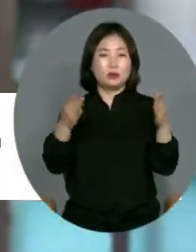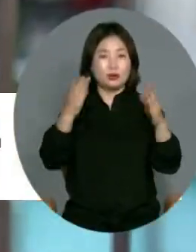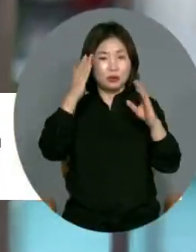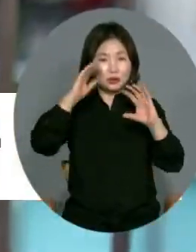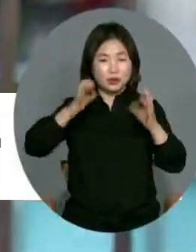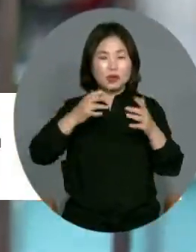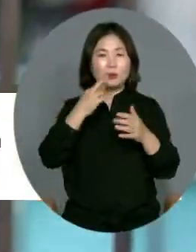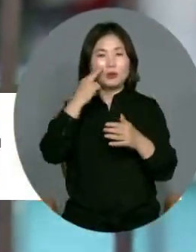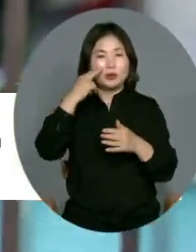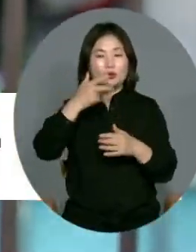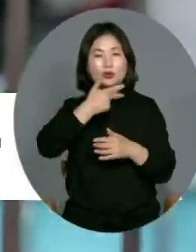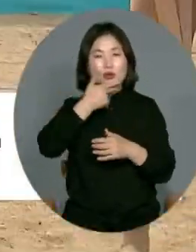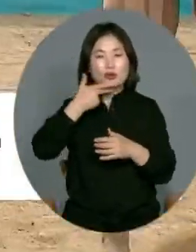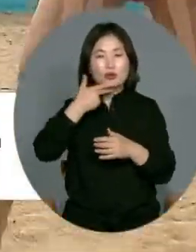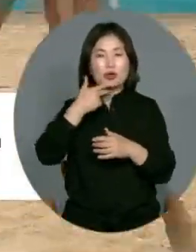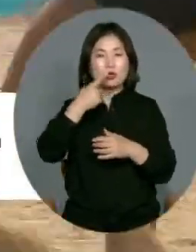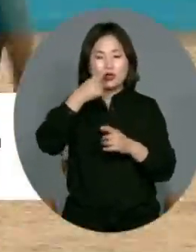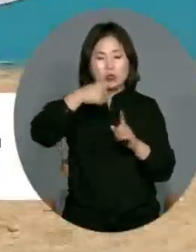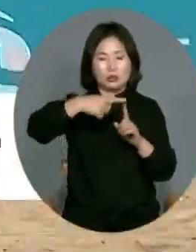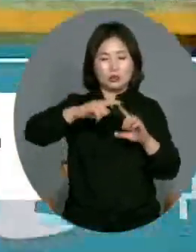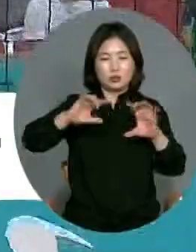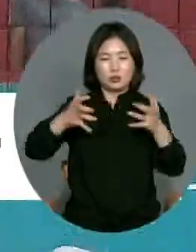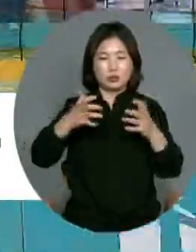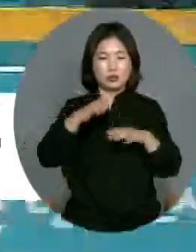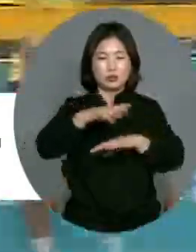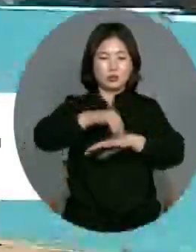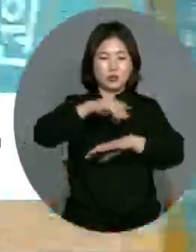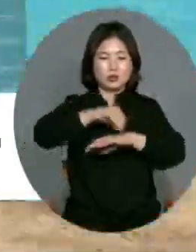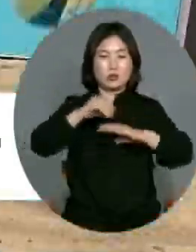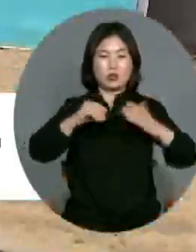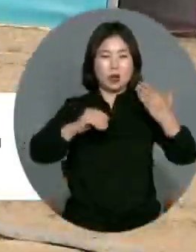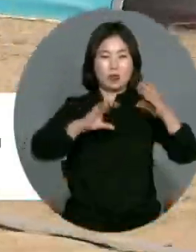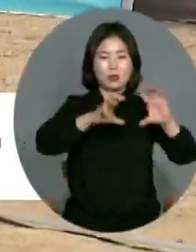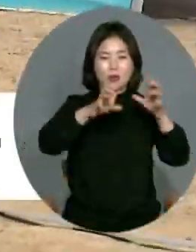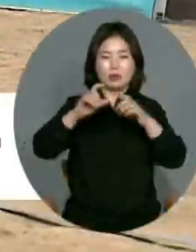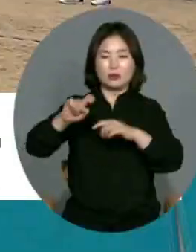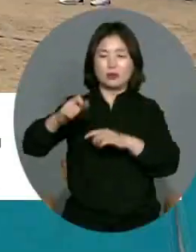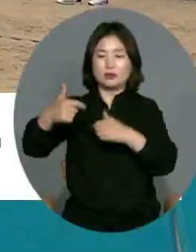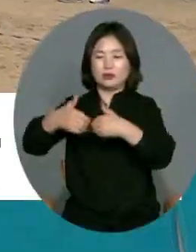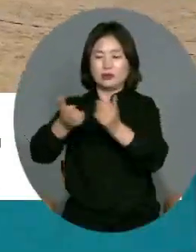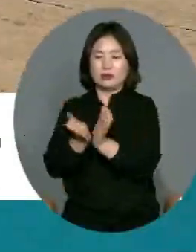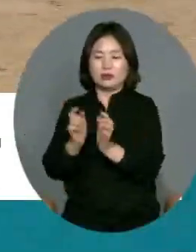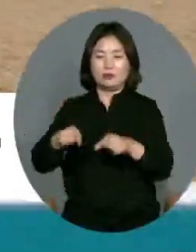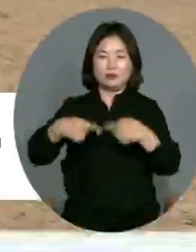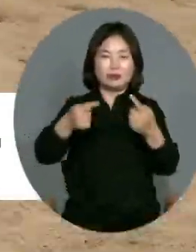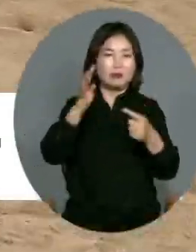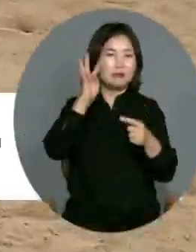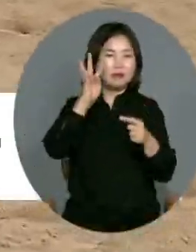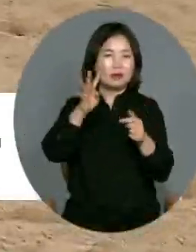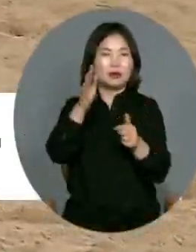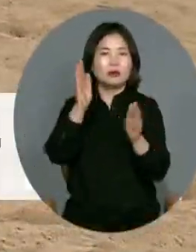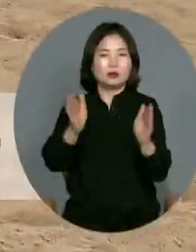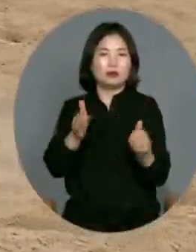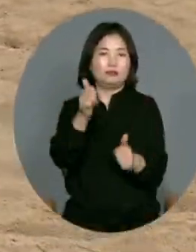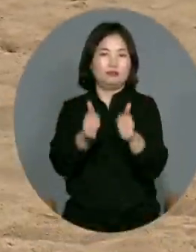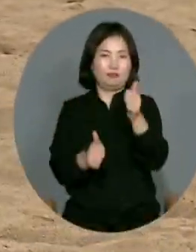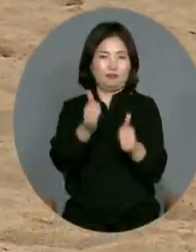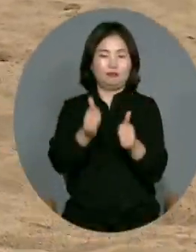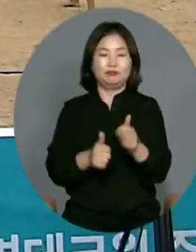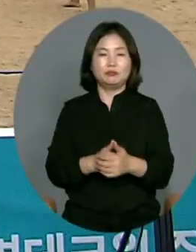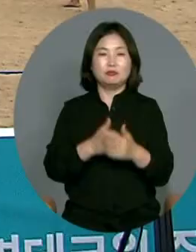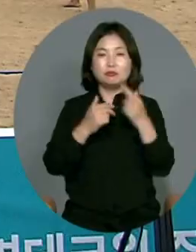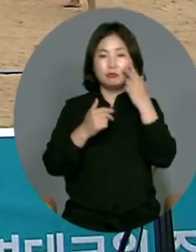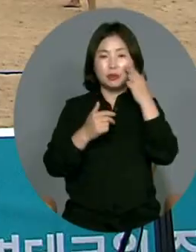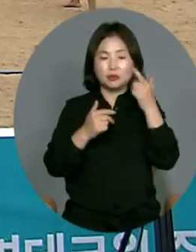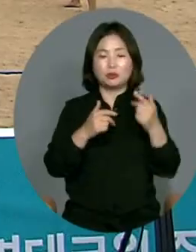비롯해 미국과 영국, 스위스, 스웨덴 등 9개국 16개 팀이 참가해 나흘간 경기를 이어갔습니다.